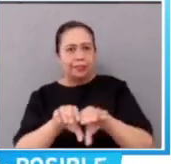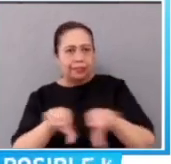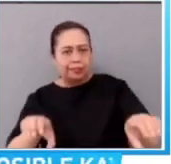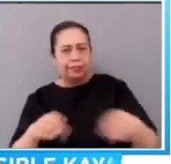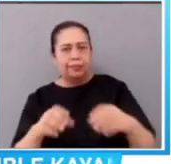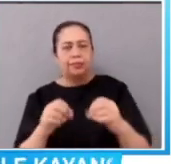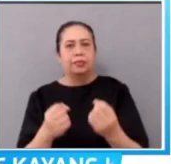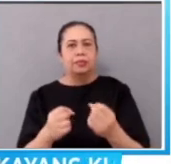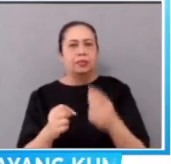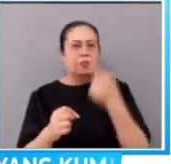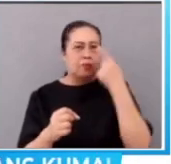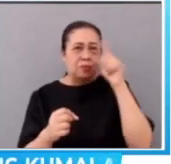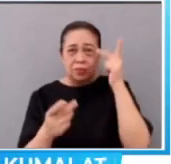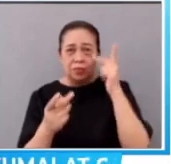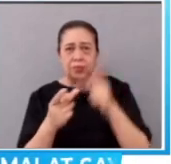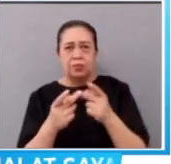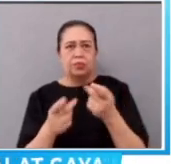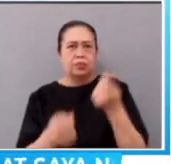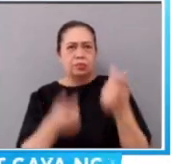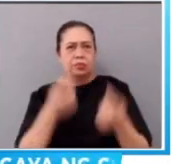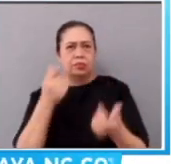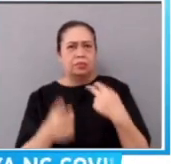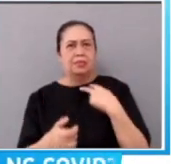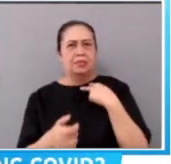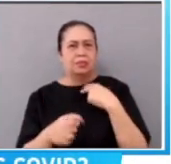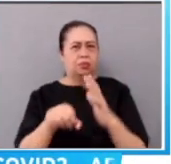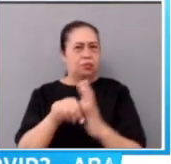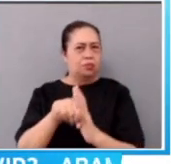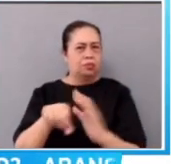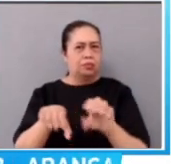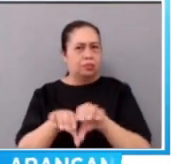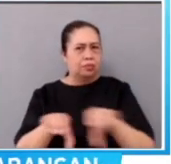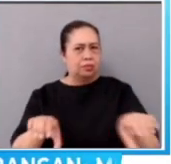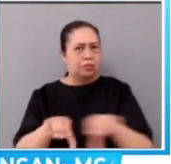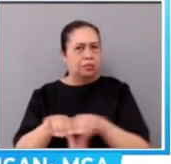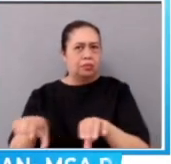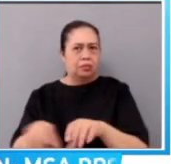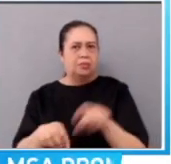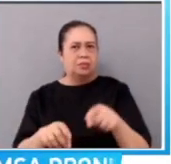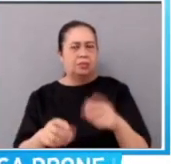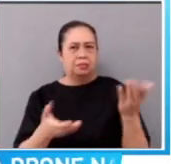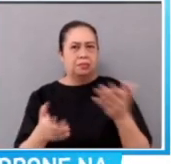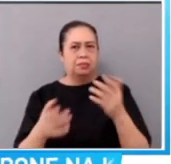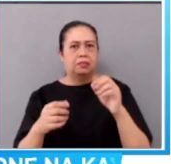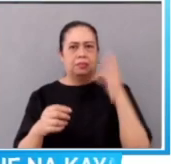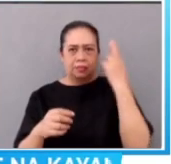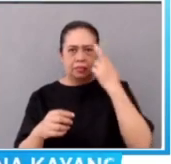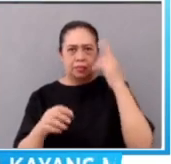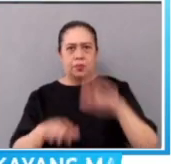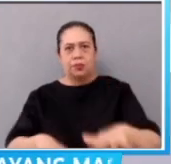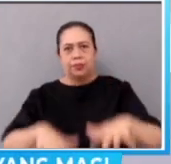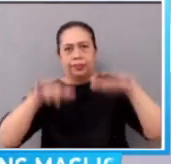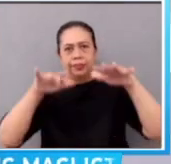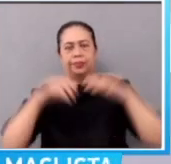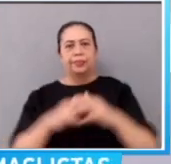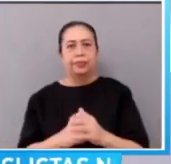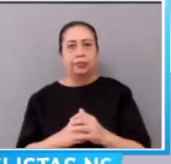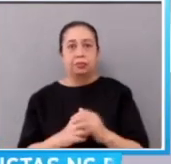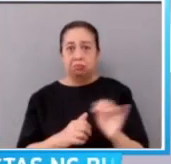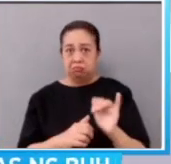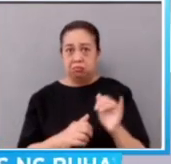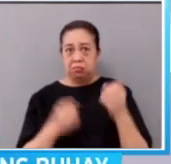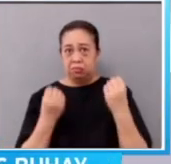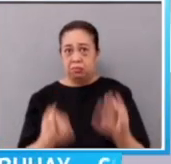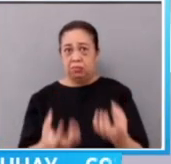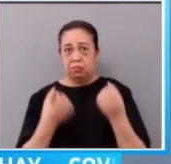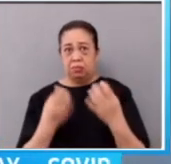po ay para mawala yung mga bara sa ating mga canals na nagdudulot din po ng pagbaha. Ganun pa rin po ba yung volume na inyo nakukuhang